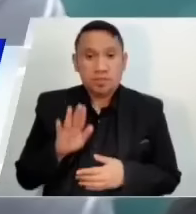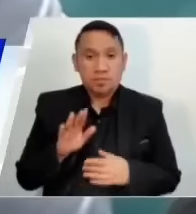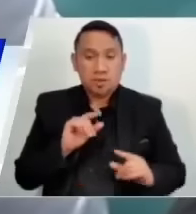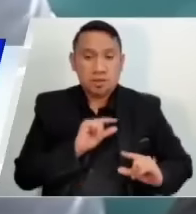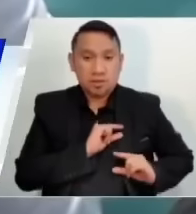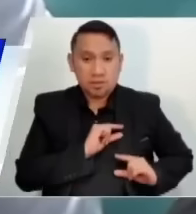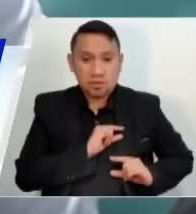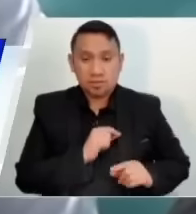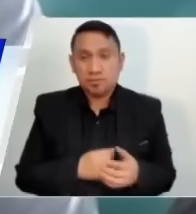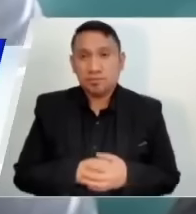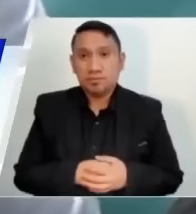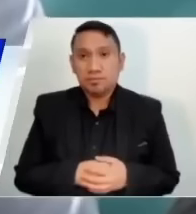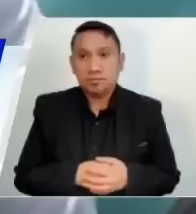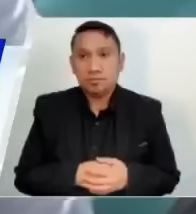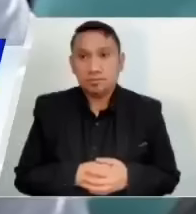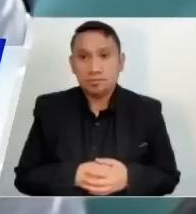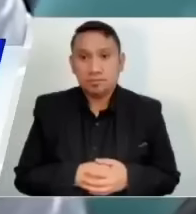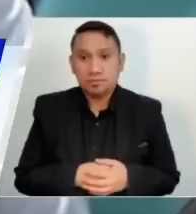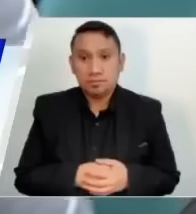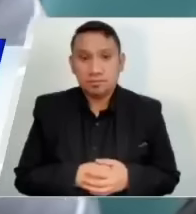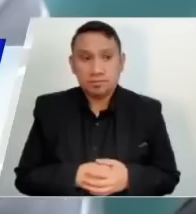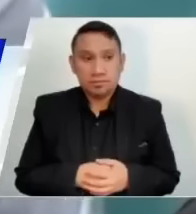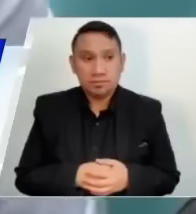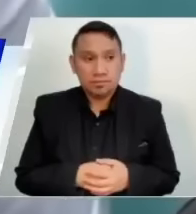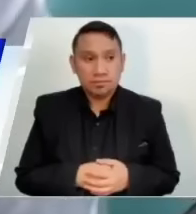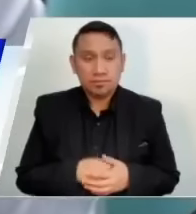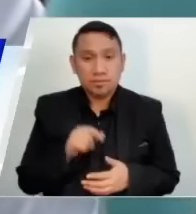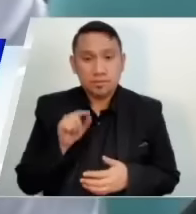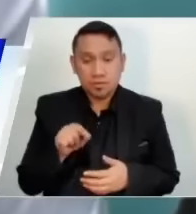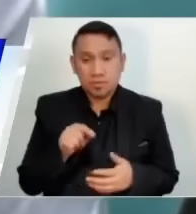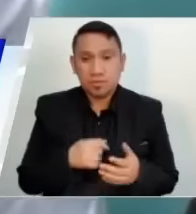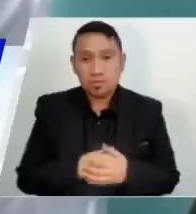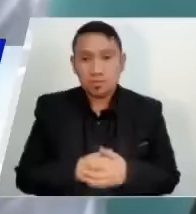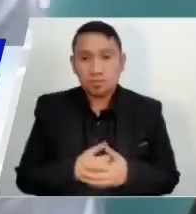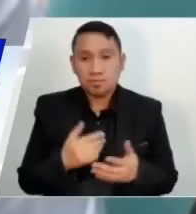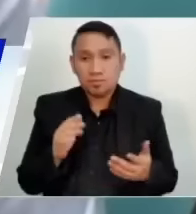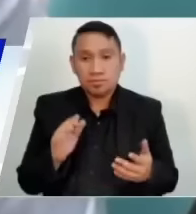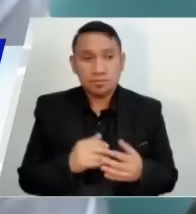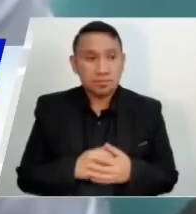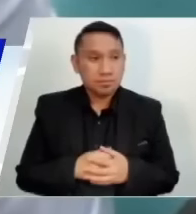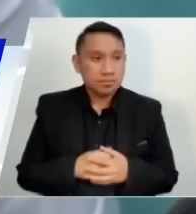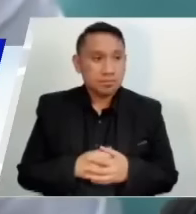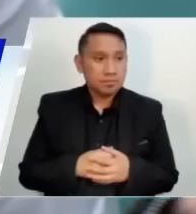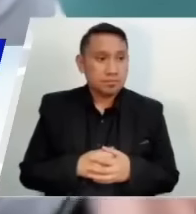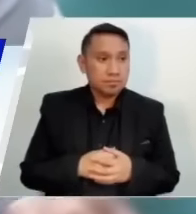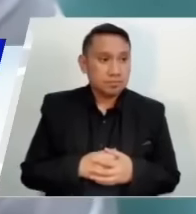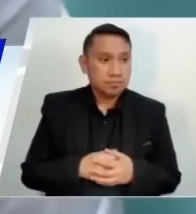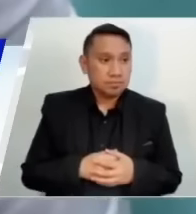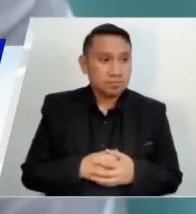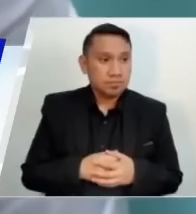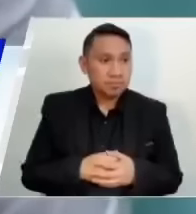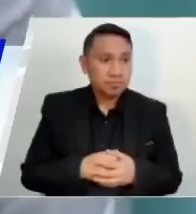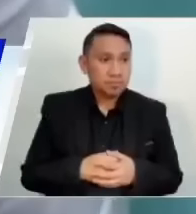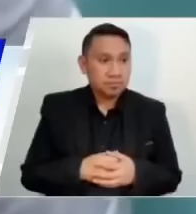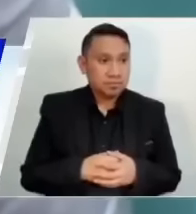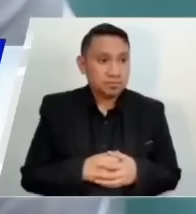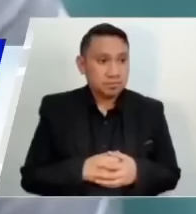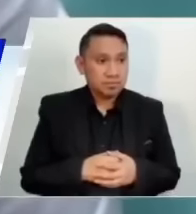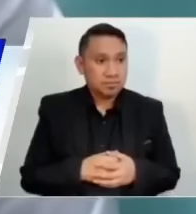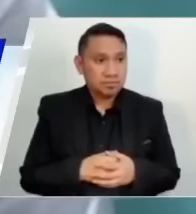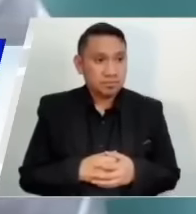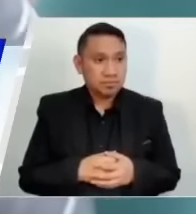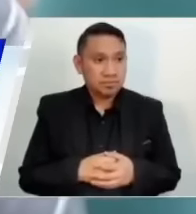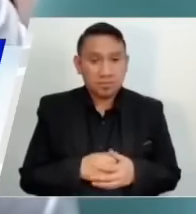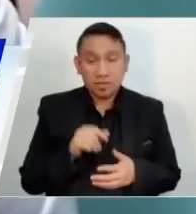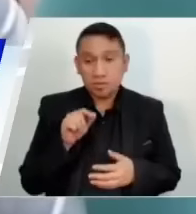That might affect po yung kanilang disposition. So, ako medyo malakas pa ako.